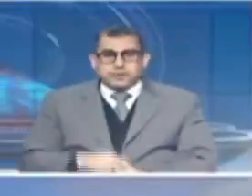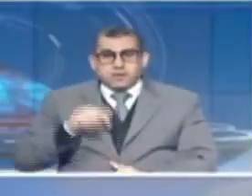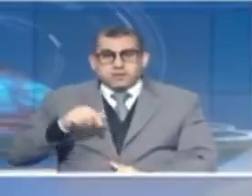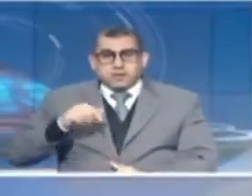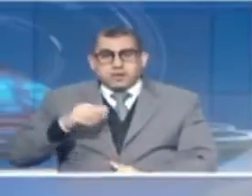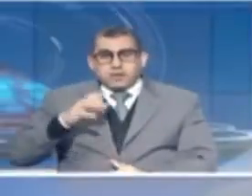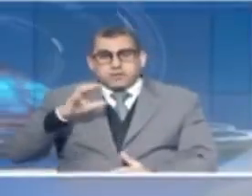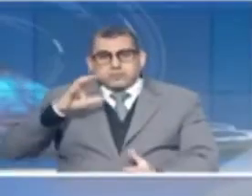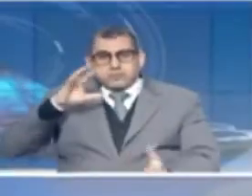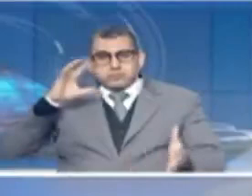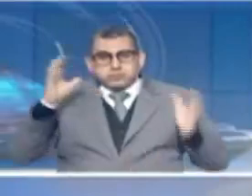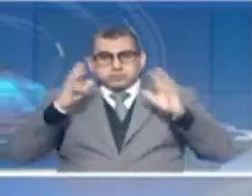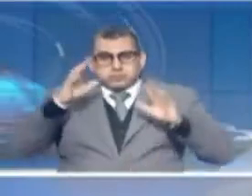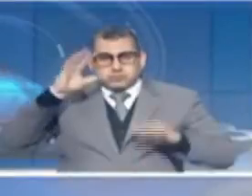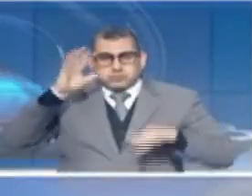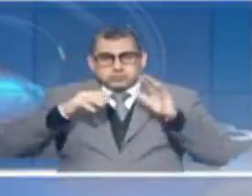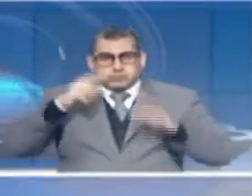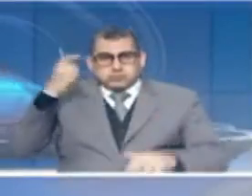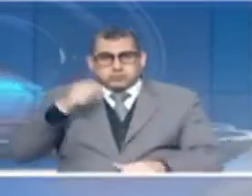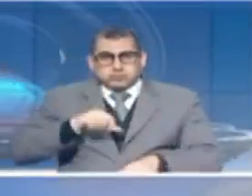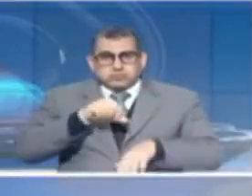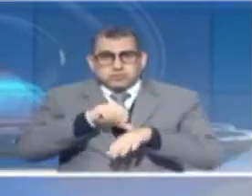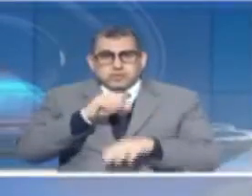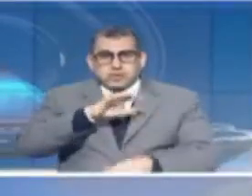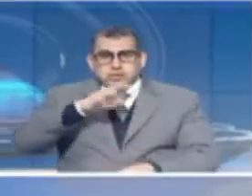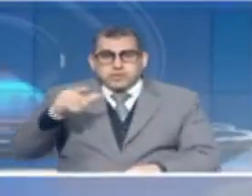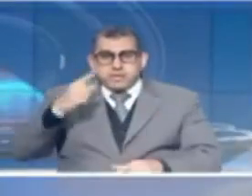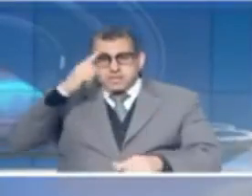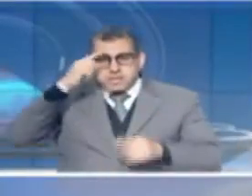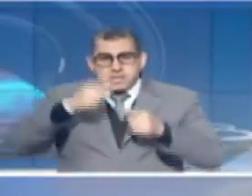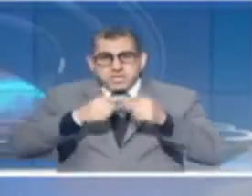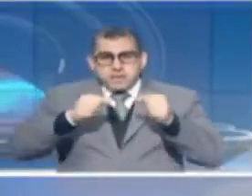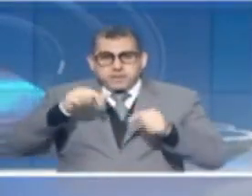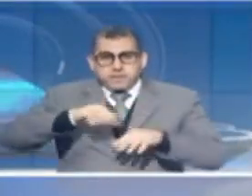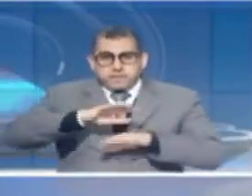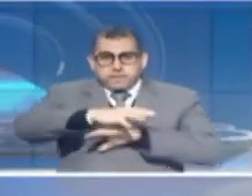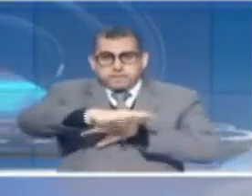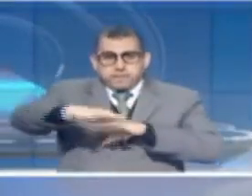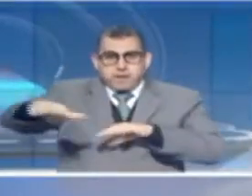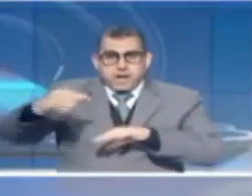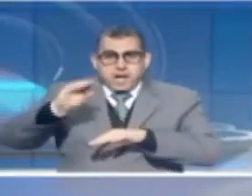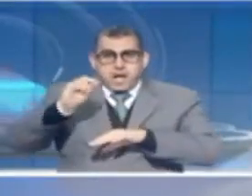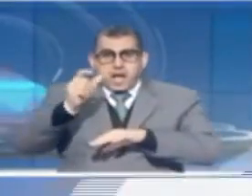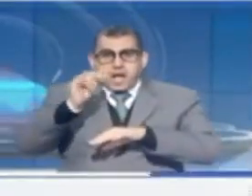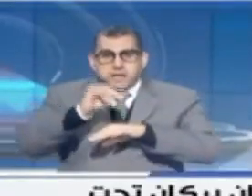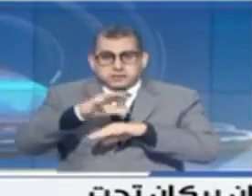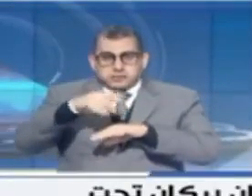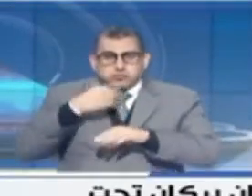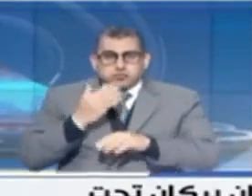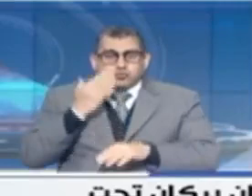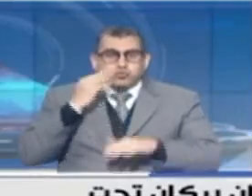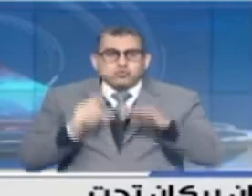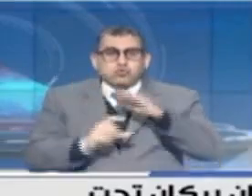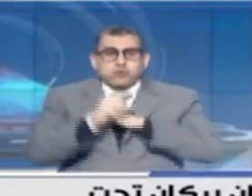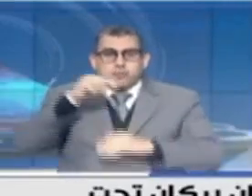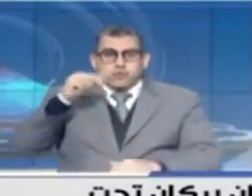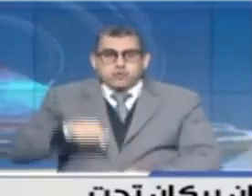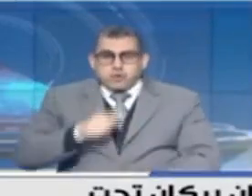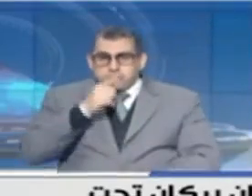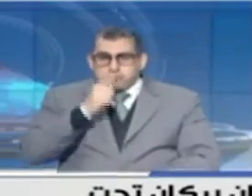ضربت موجات مد عاتية تسونامي سواحل اليابان المطلة على المحيط الهادئ في وقت مبكر اليوم،